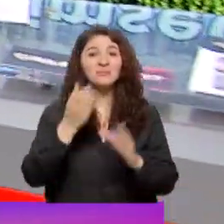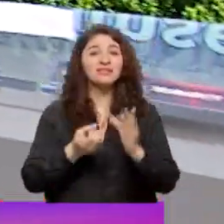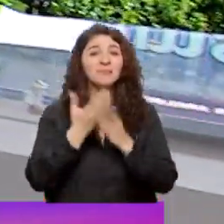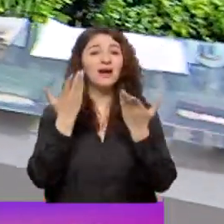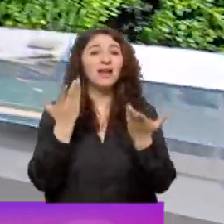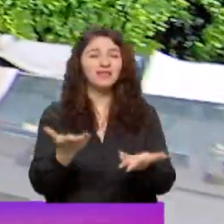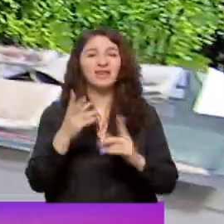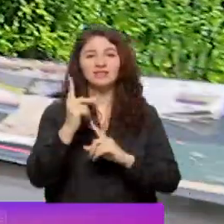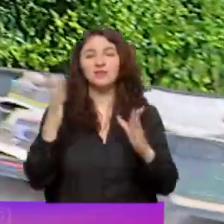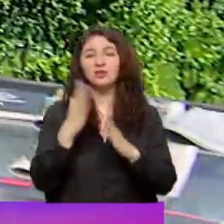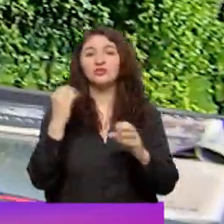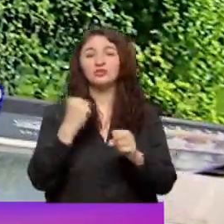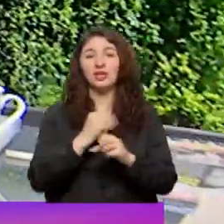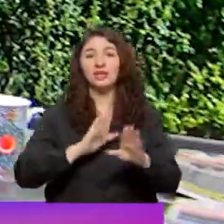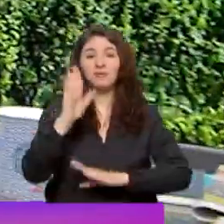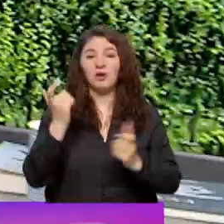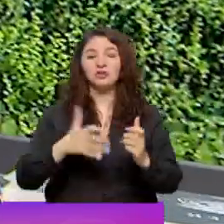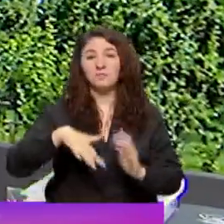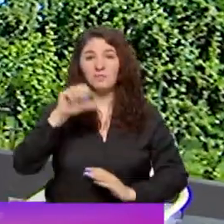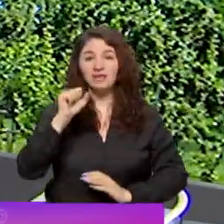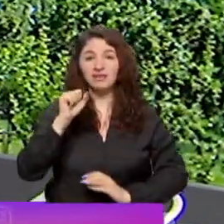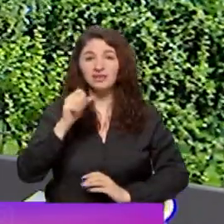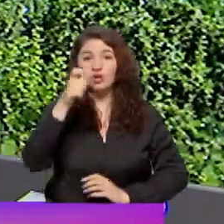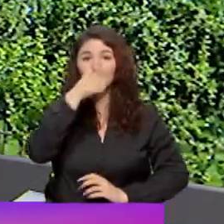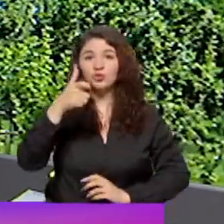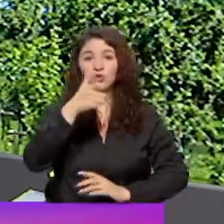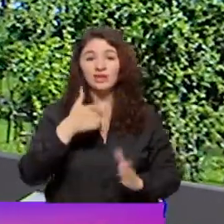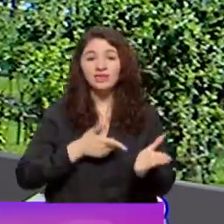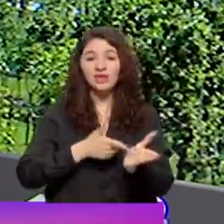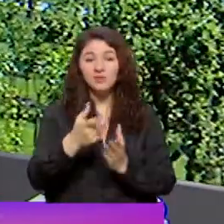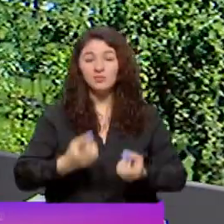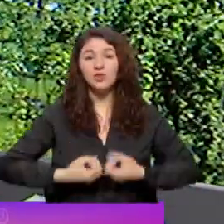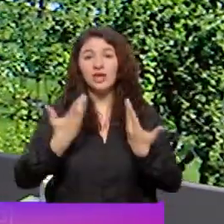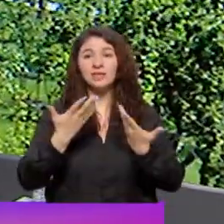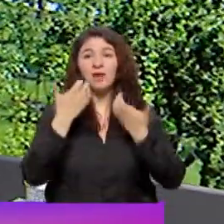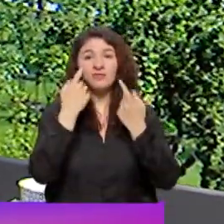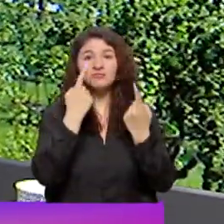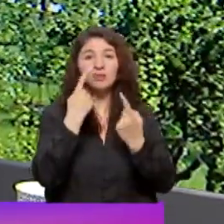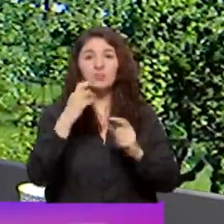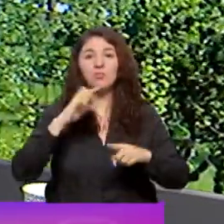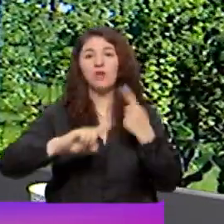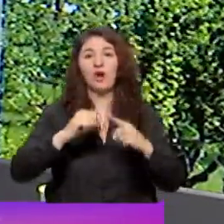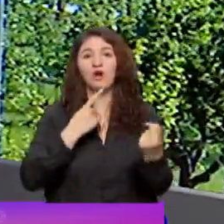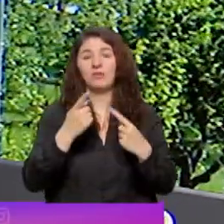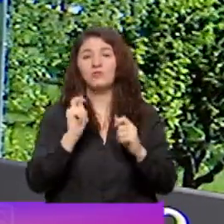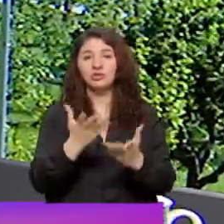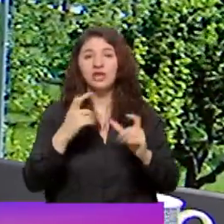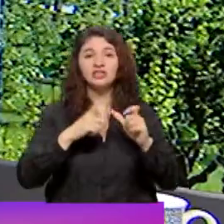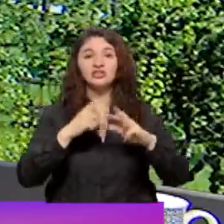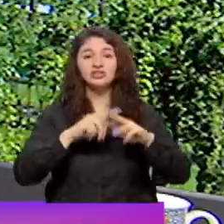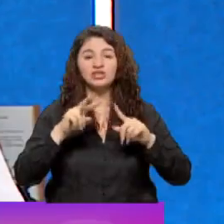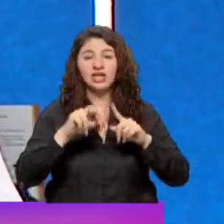Çarşamba sabahında İsmail Küçükkaya demokrasi meydanında Türkiye'nin tarım üretim besicilik politikaları konuşuyoruz